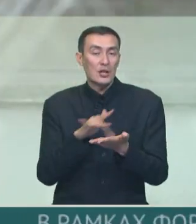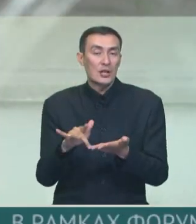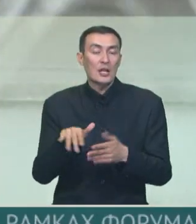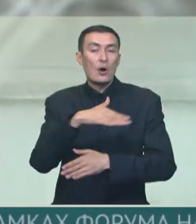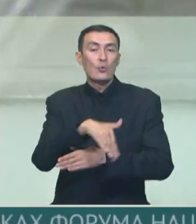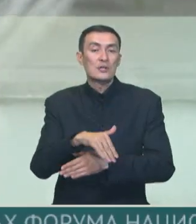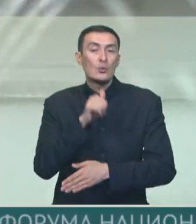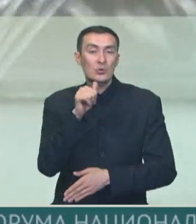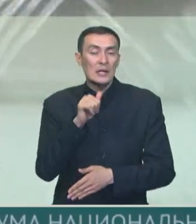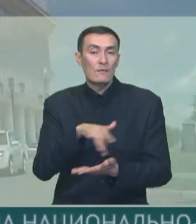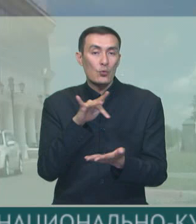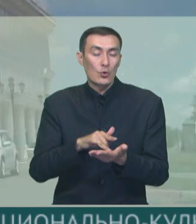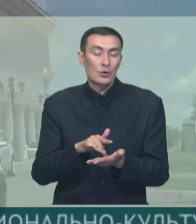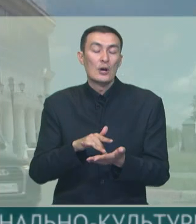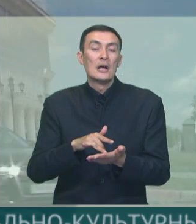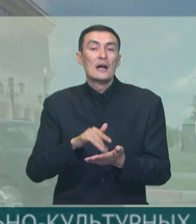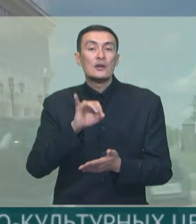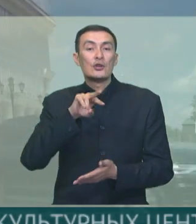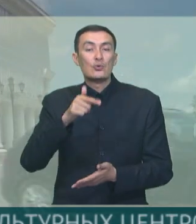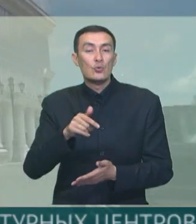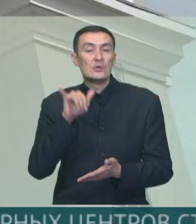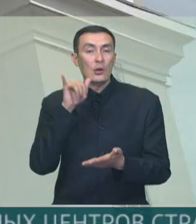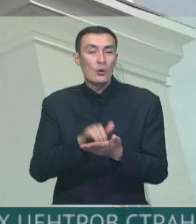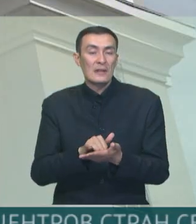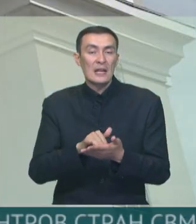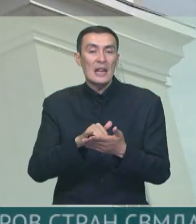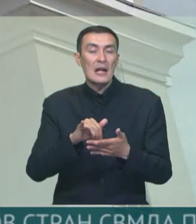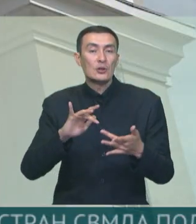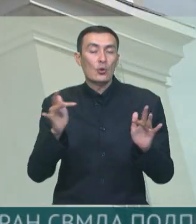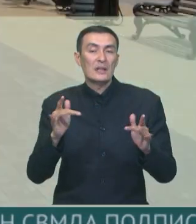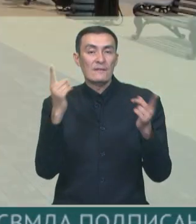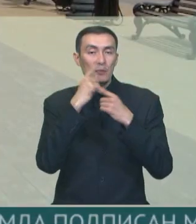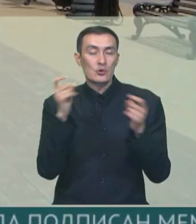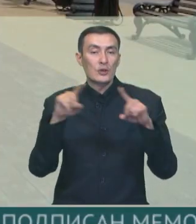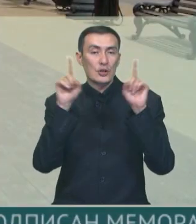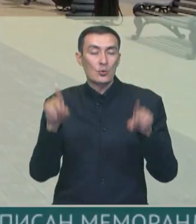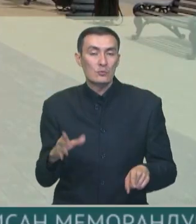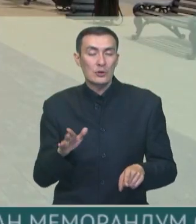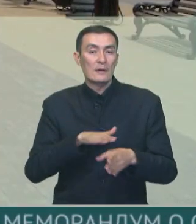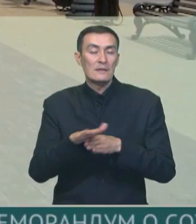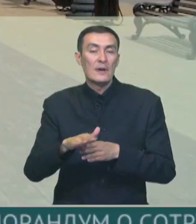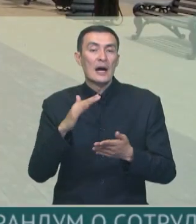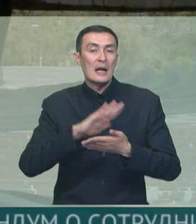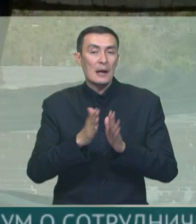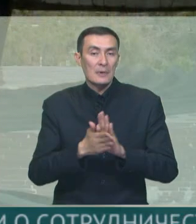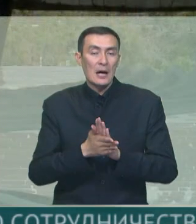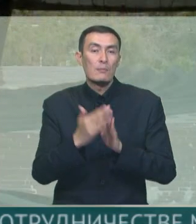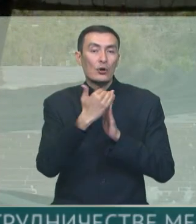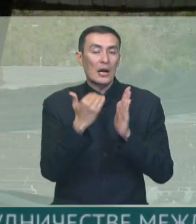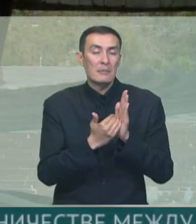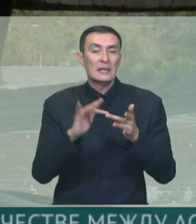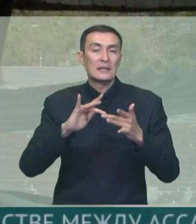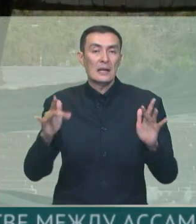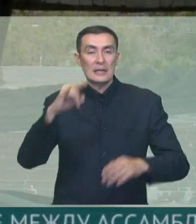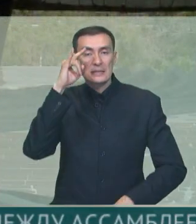улицах Кустаная ближе к середине июля установят электронные информационные киоски. Проект реализуют в рамках программы «Цифровой